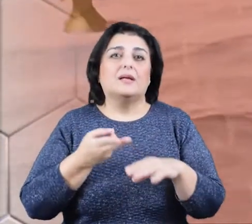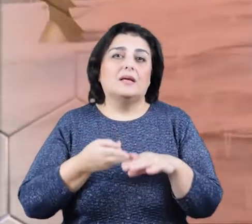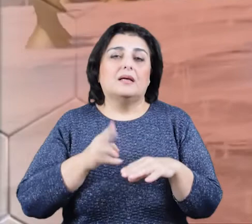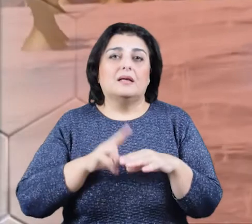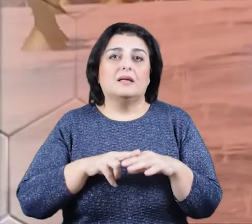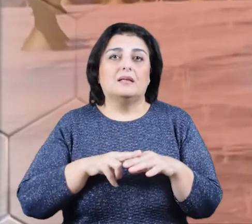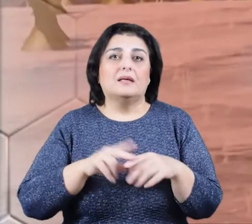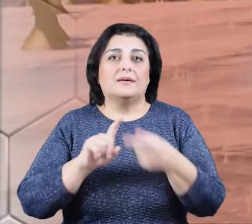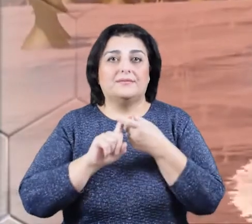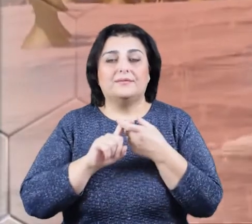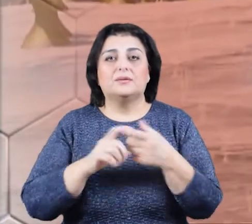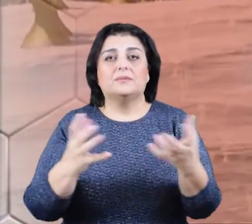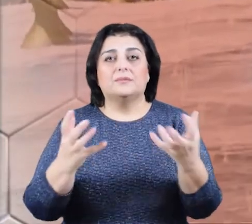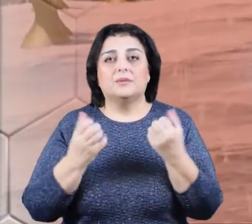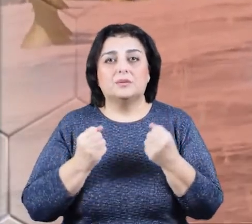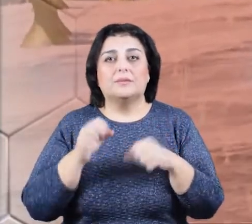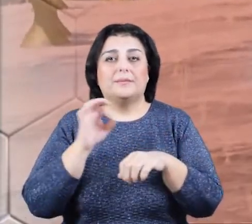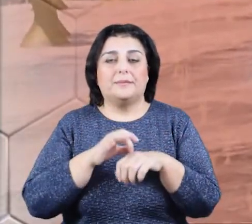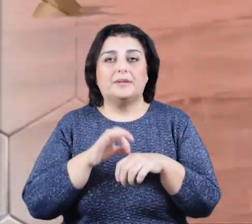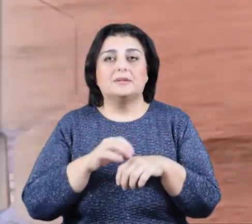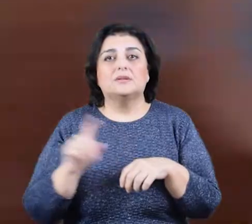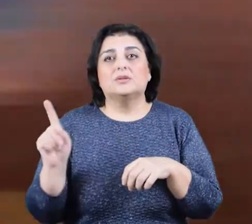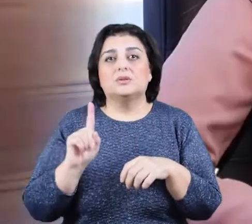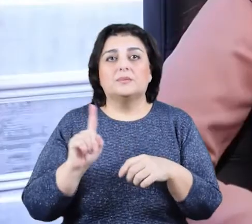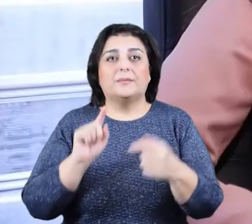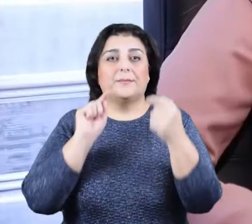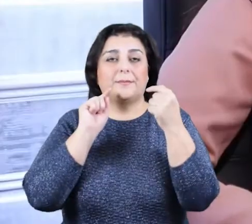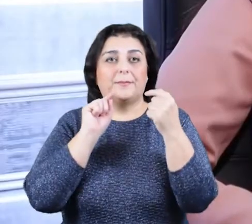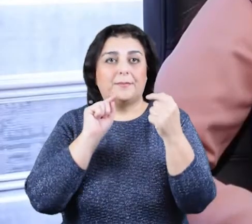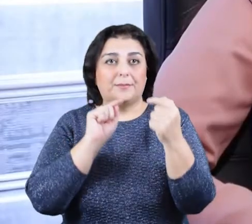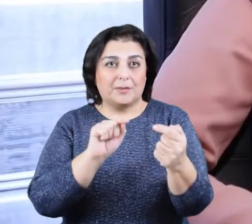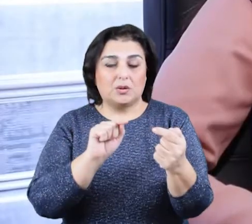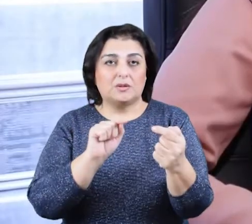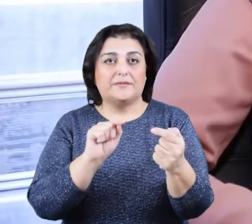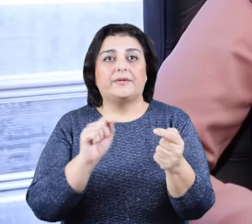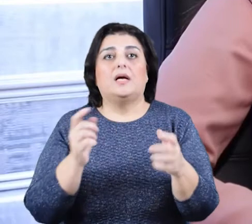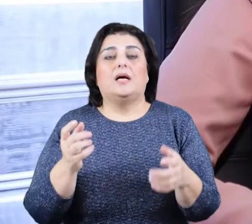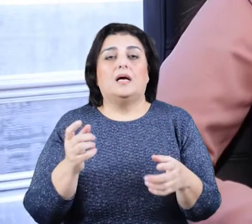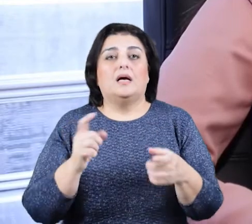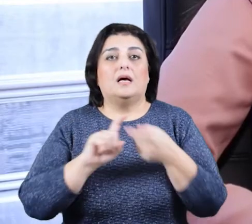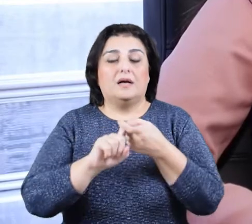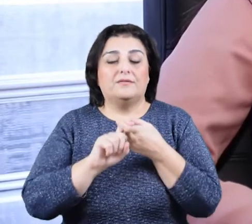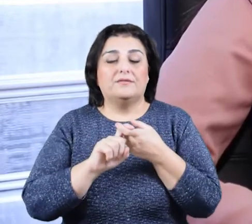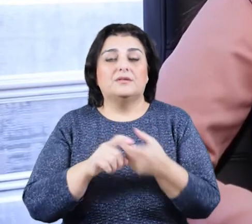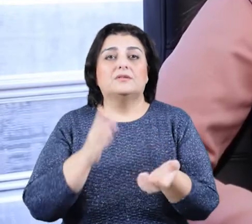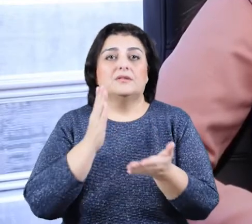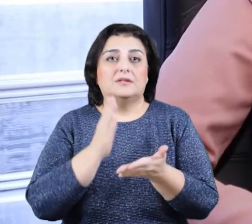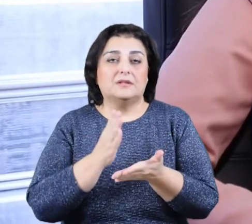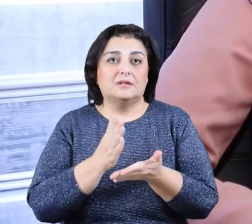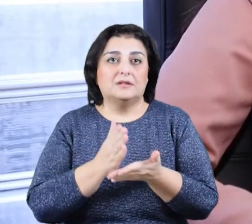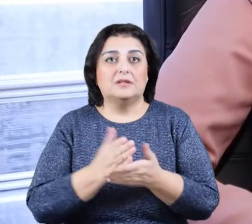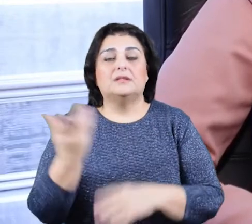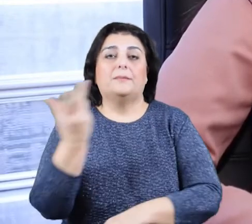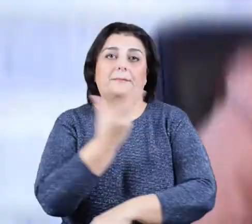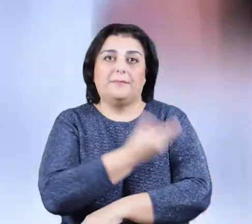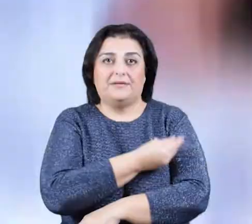lakin törəcisi influenza virusudur. Və bu virusa qarşı şanslı tərəfimiz ondan ibarətdir ki, əlimizdə bu xəstəliyin qarşısını almaq